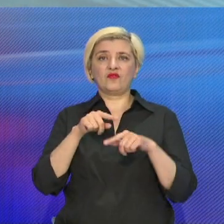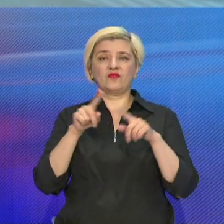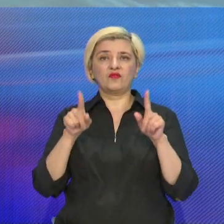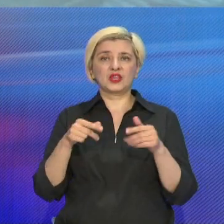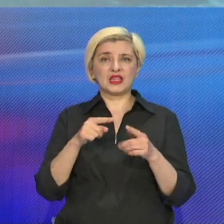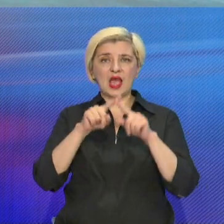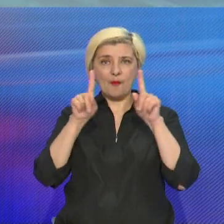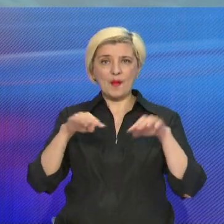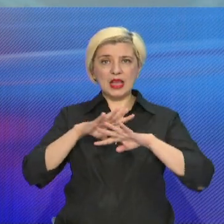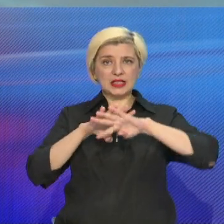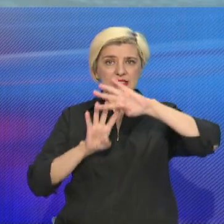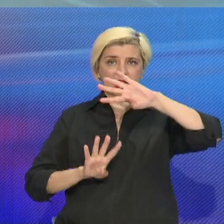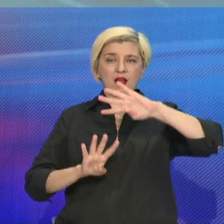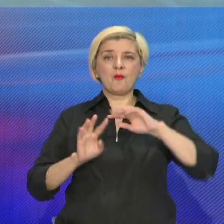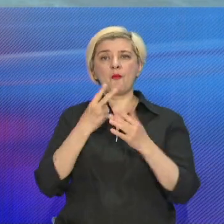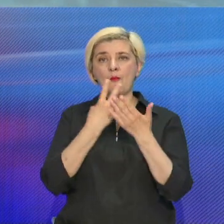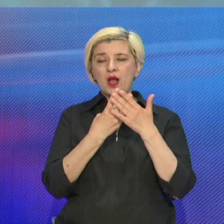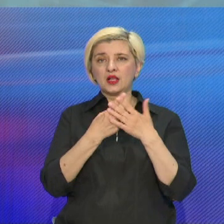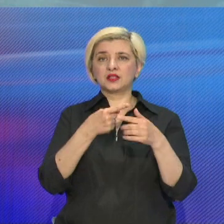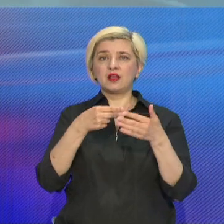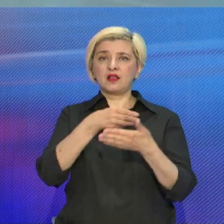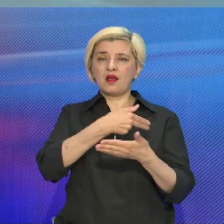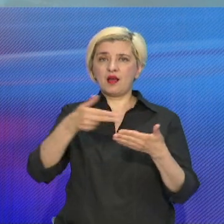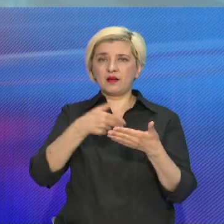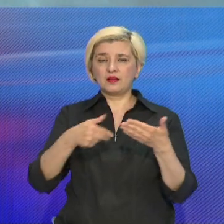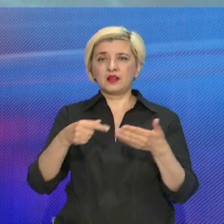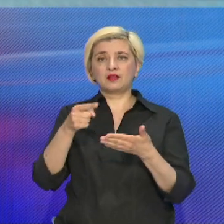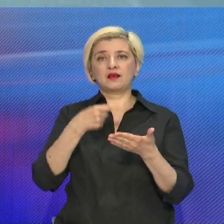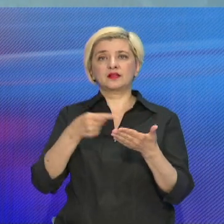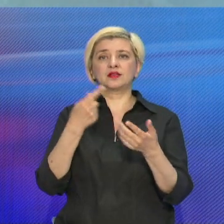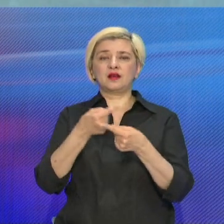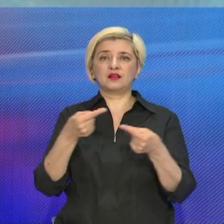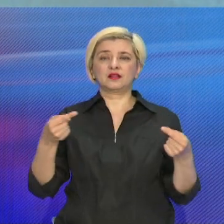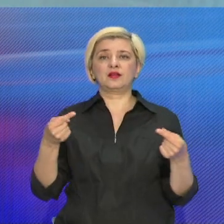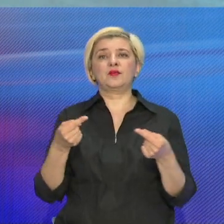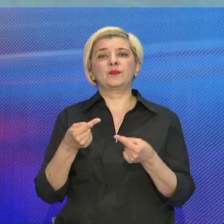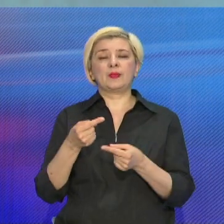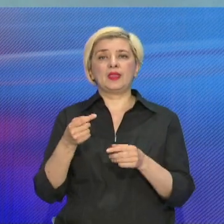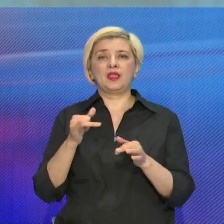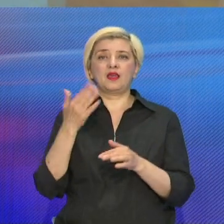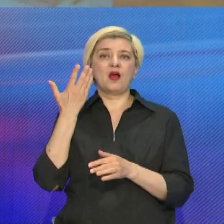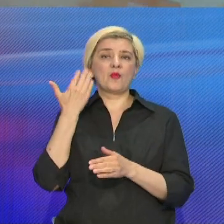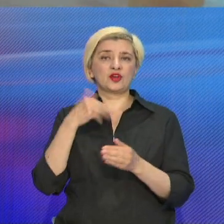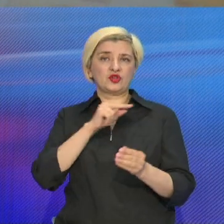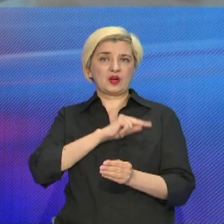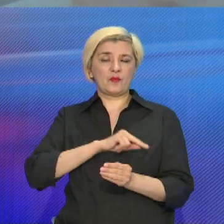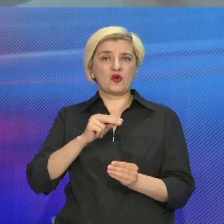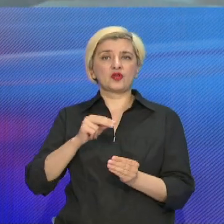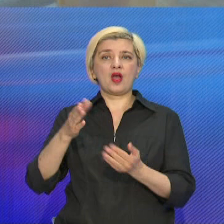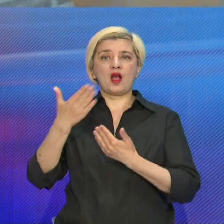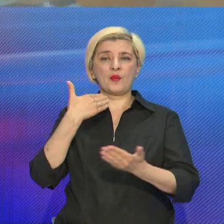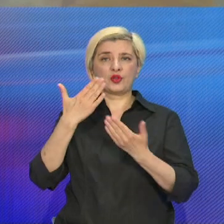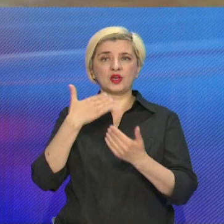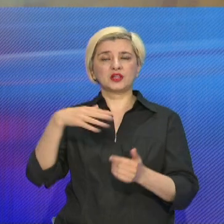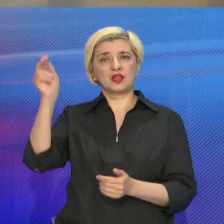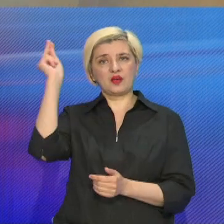надписов. Заявляются и новые технологии, которые в сполучении со шрифтом Брайля облегчают працу, коммуникацию, навучание и увогуле